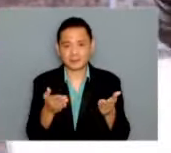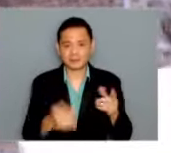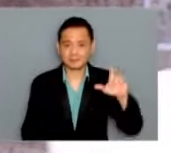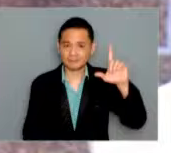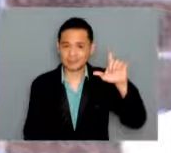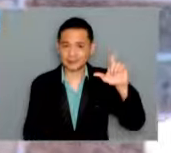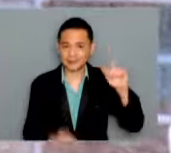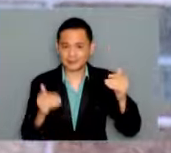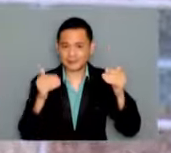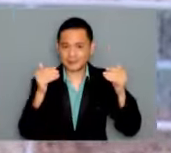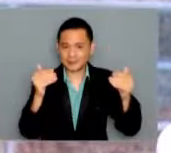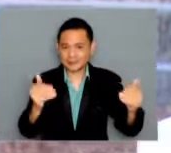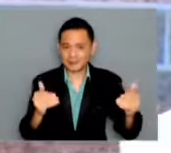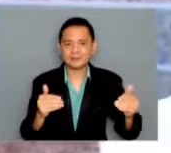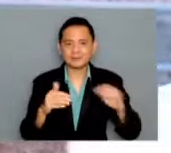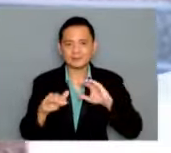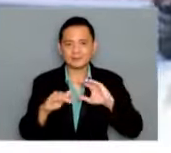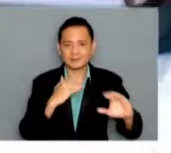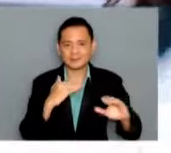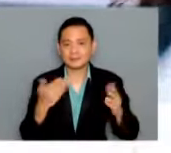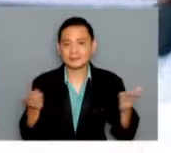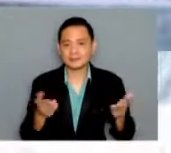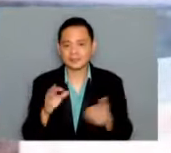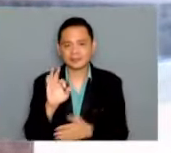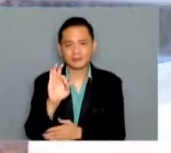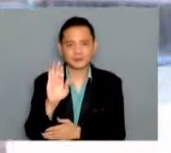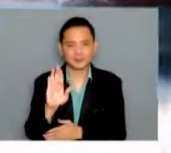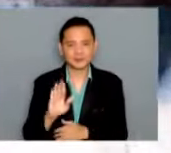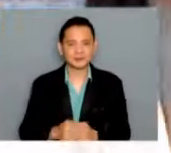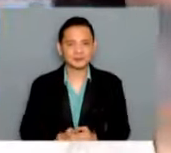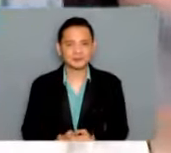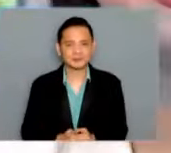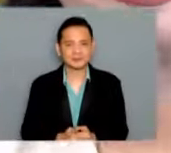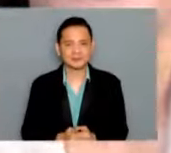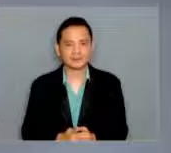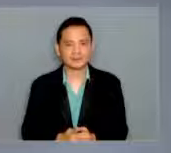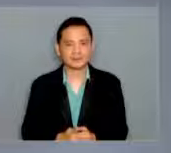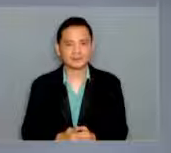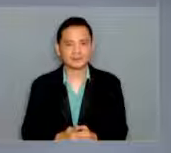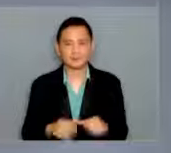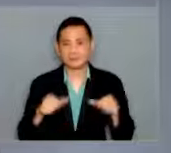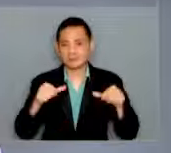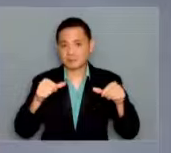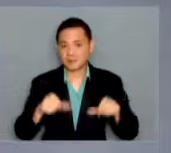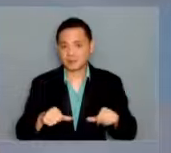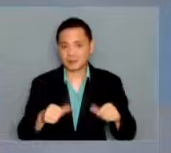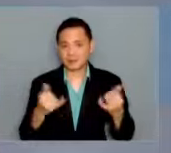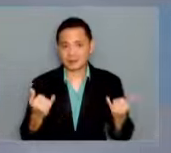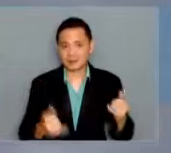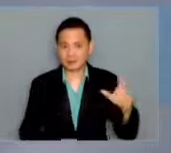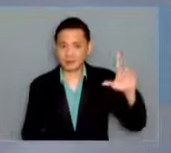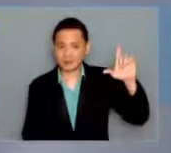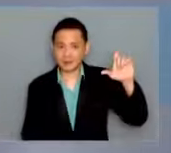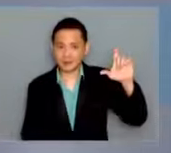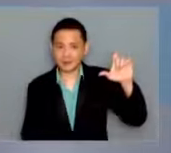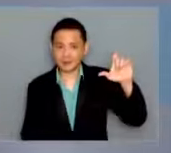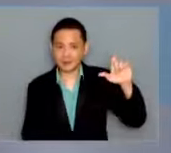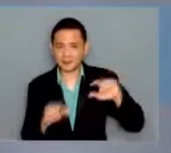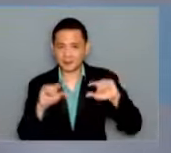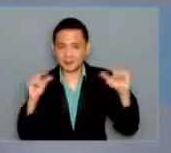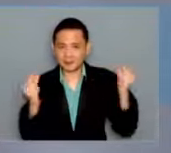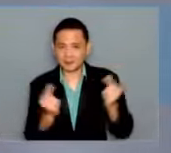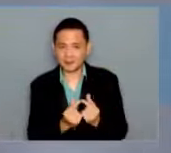habang nanonood. Ipadala sa aming official Facebook page, Good Morning, kapatid, ang mga selfie. Teka, let's take a moment. Yes. May special